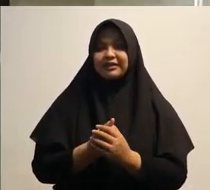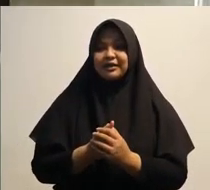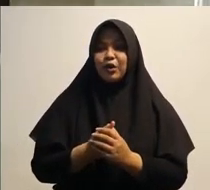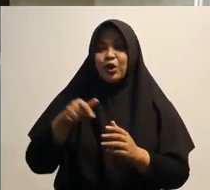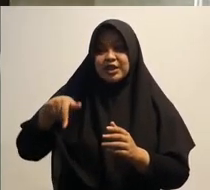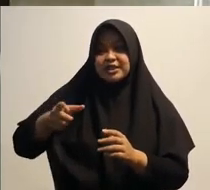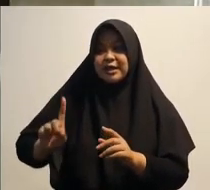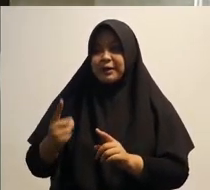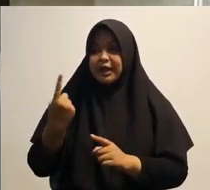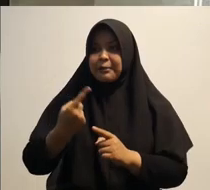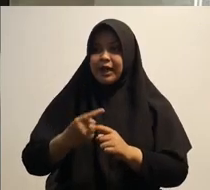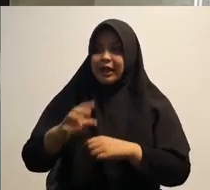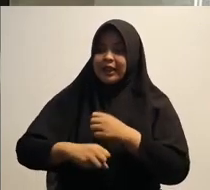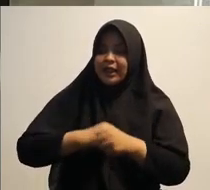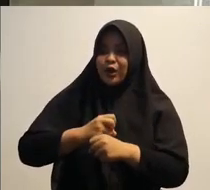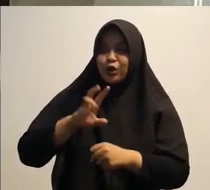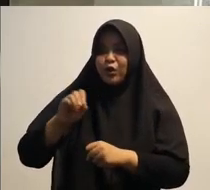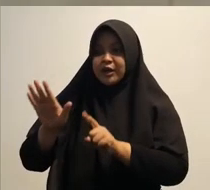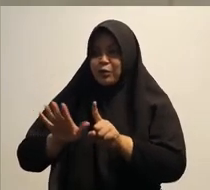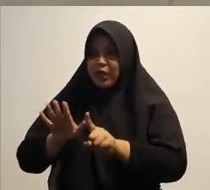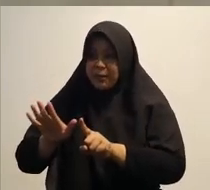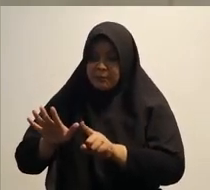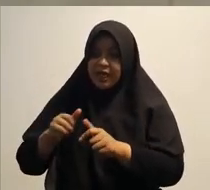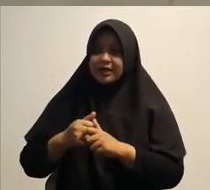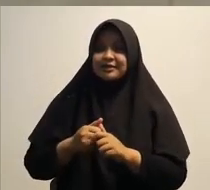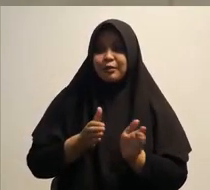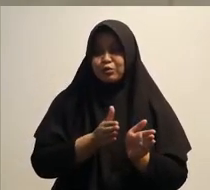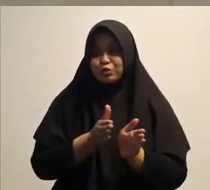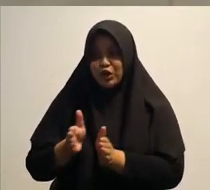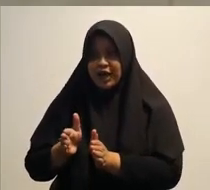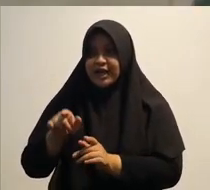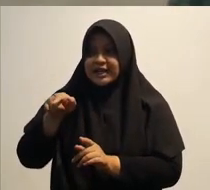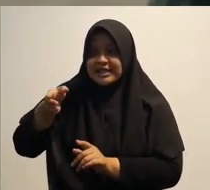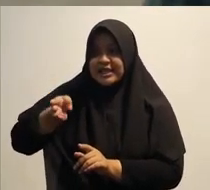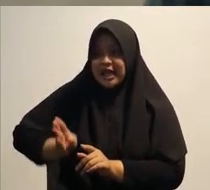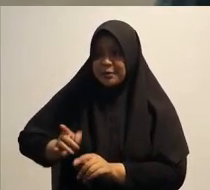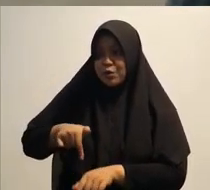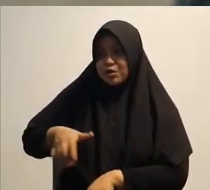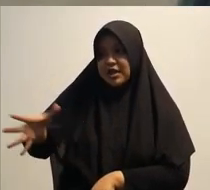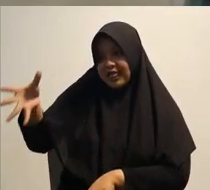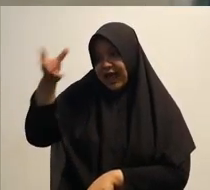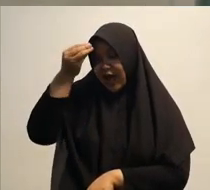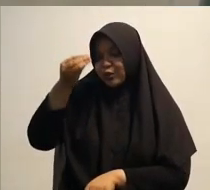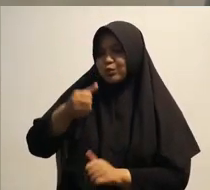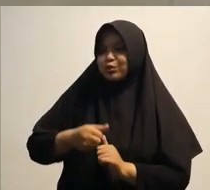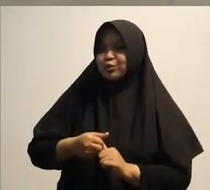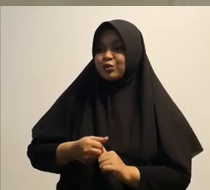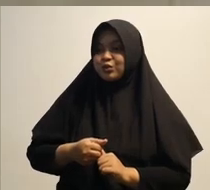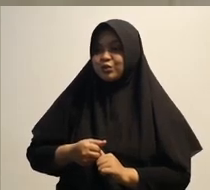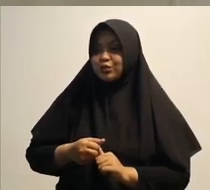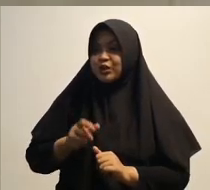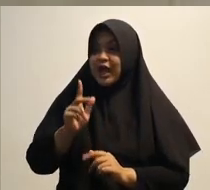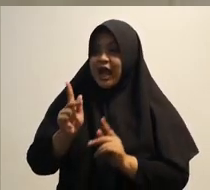saya di sini kenal dengan Sigap tahun 2015. Kemudian dari Sigap saya tahu bahwa